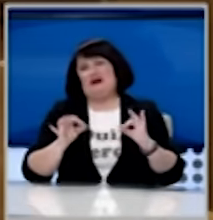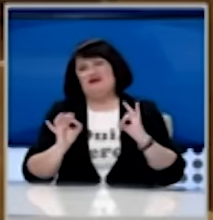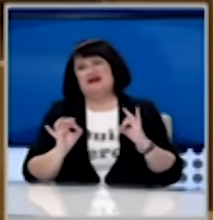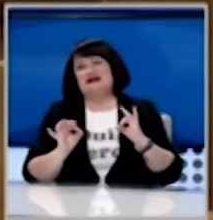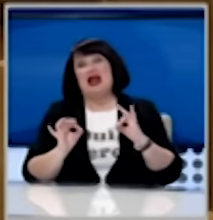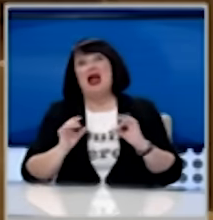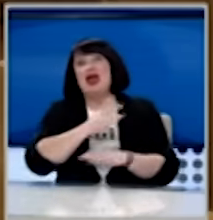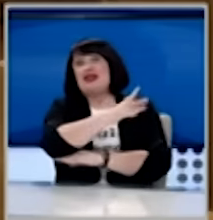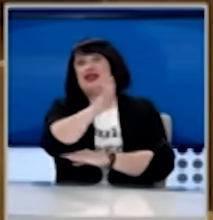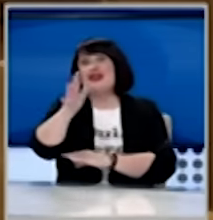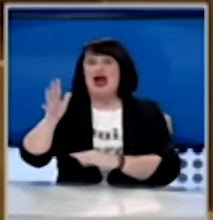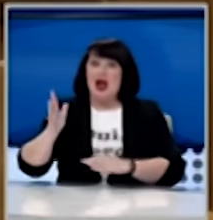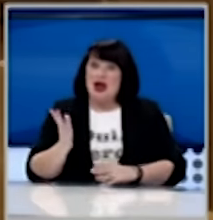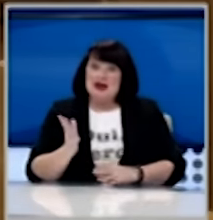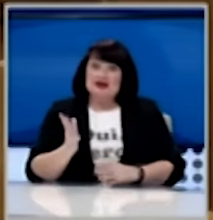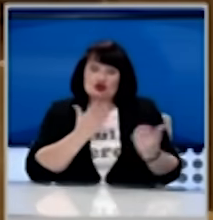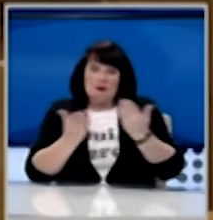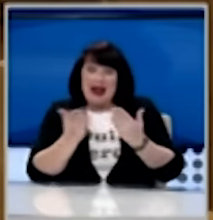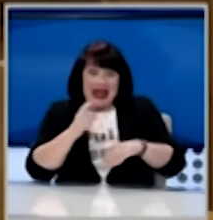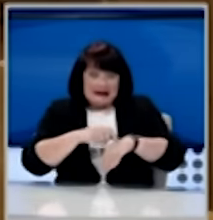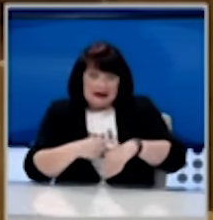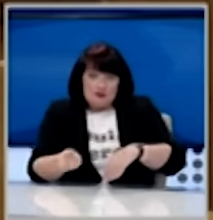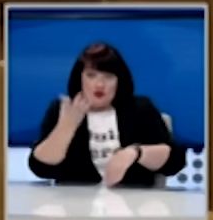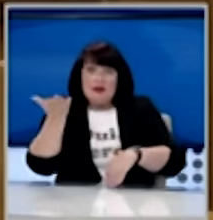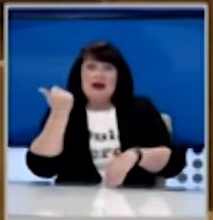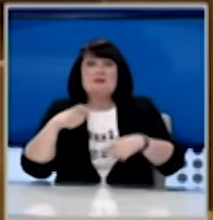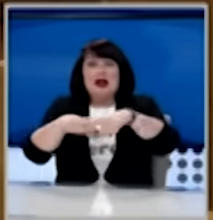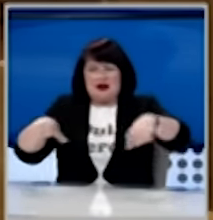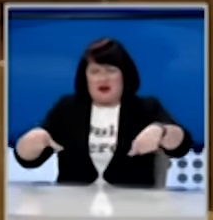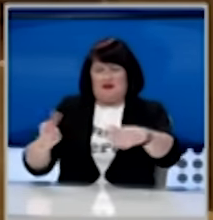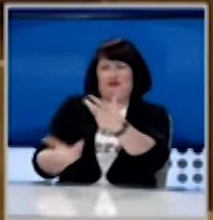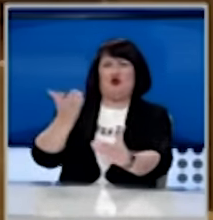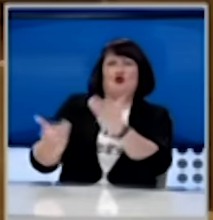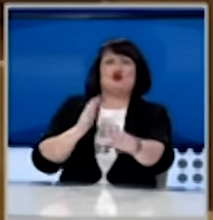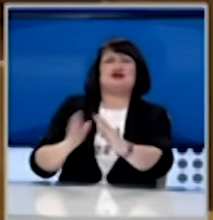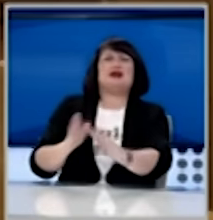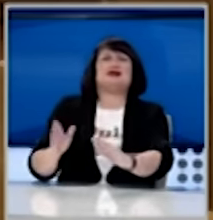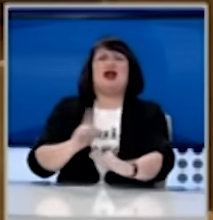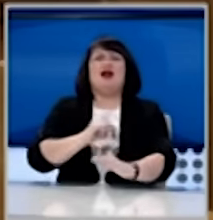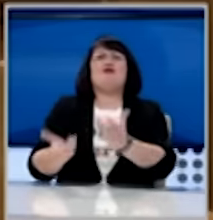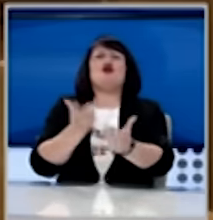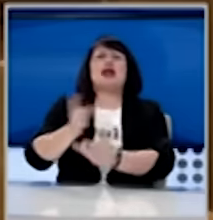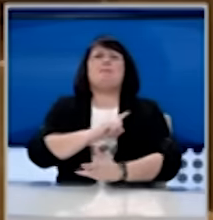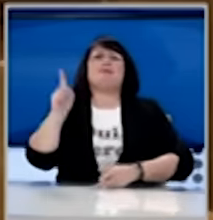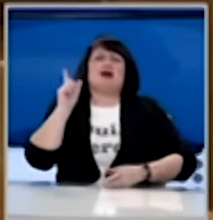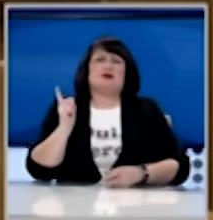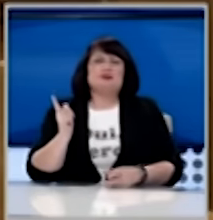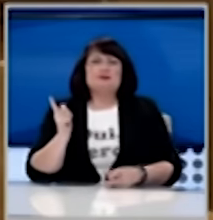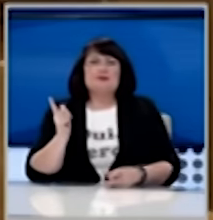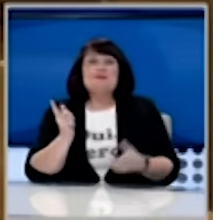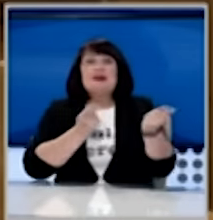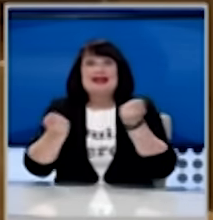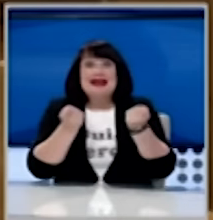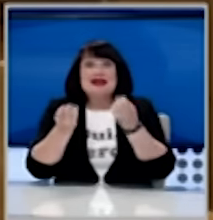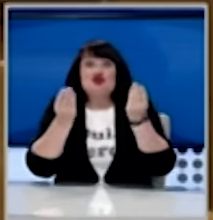κανένα δάσος δεν έχει σύγχρονη μελέτη αντιπυρικής προστασίας στο πλαίσιο μιας τέτοιας